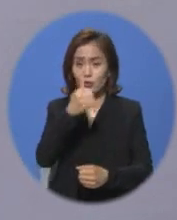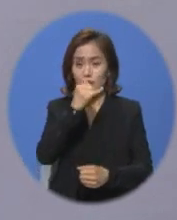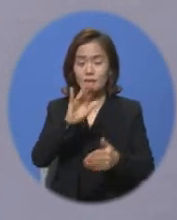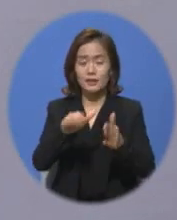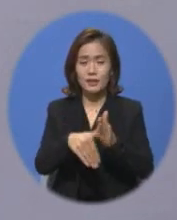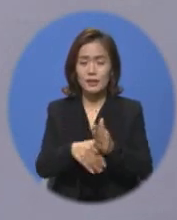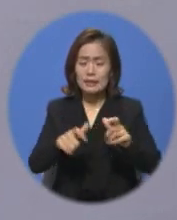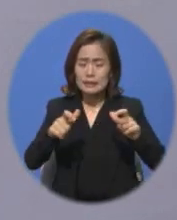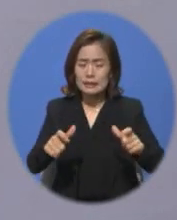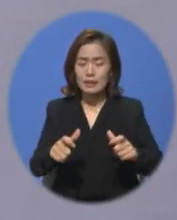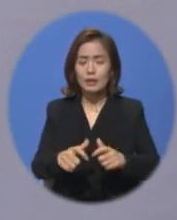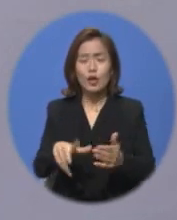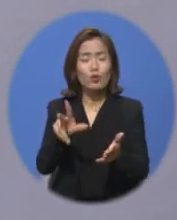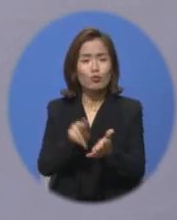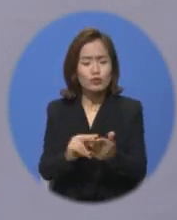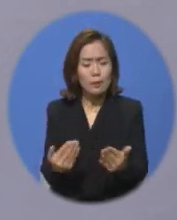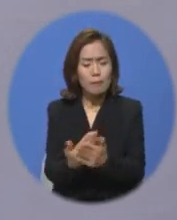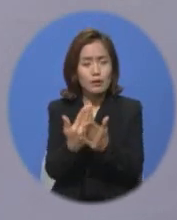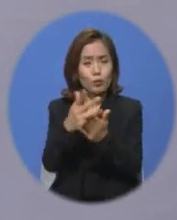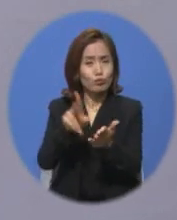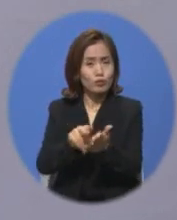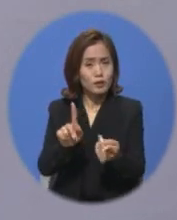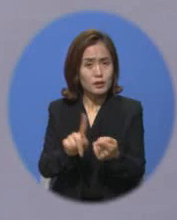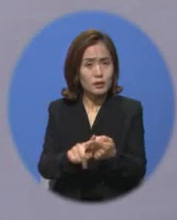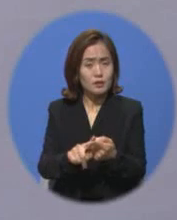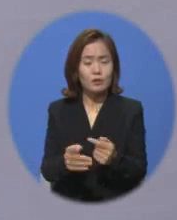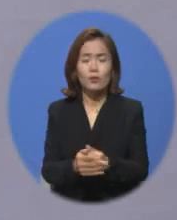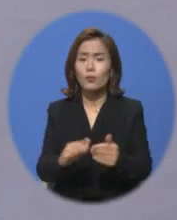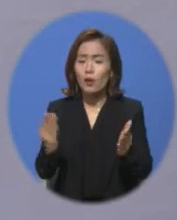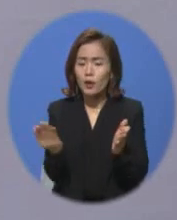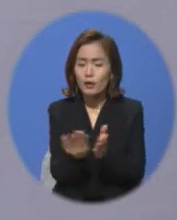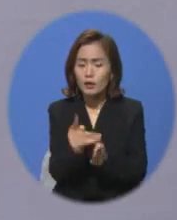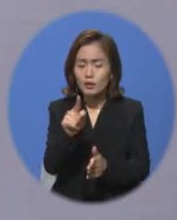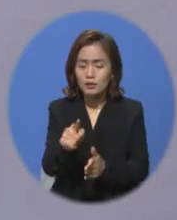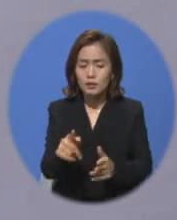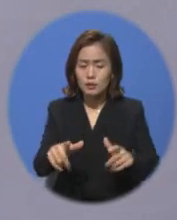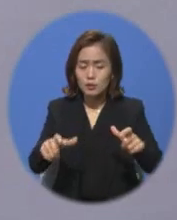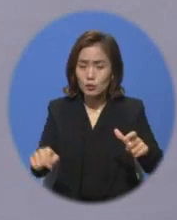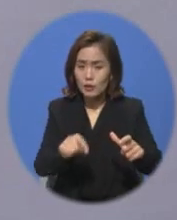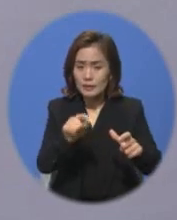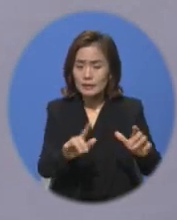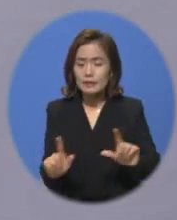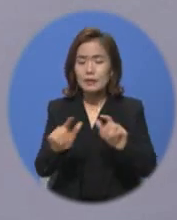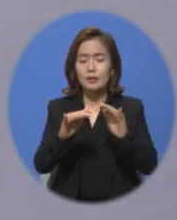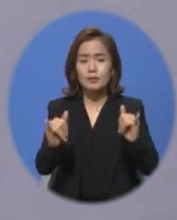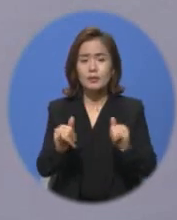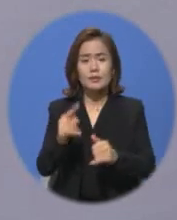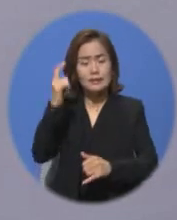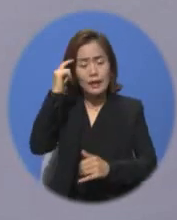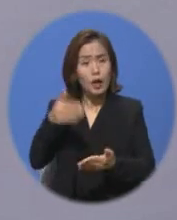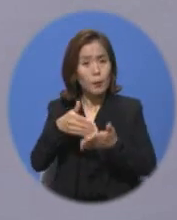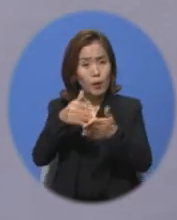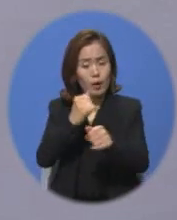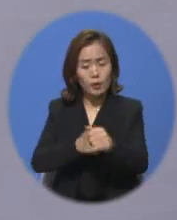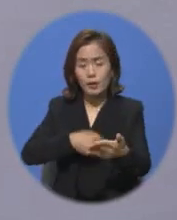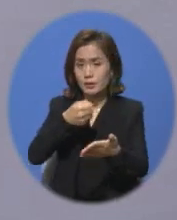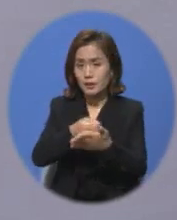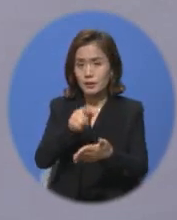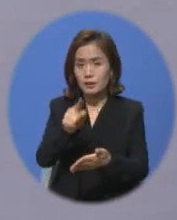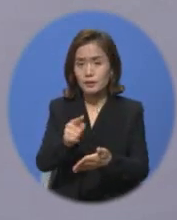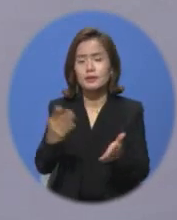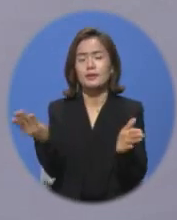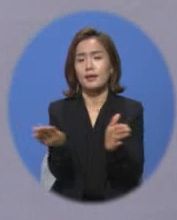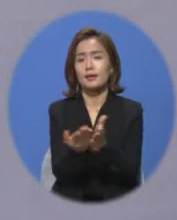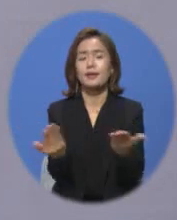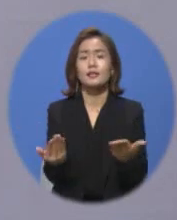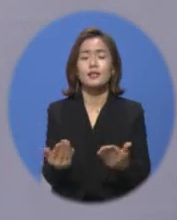현안이나 개발전략에관해서는, 시민들이 소유자로서의견을제시